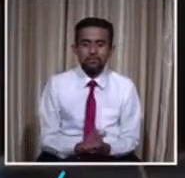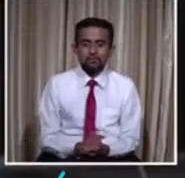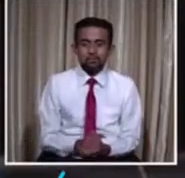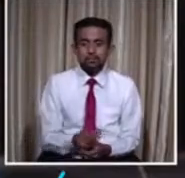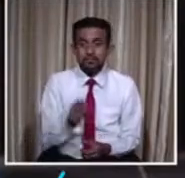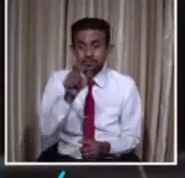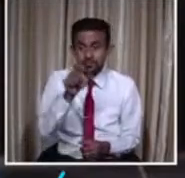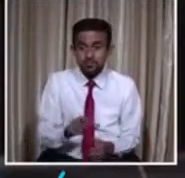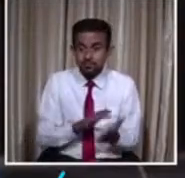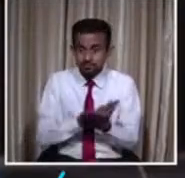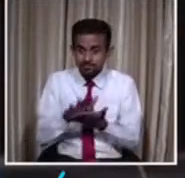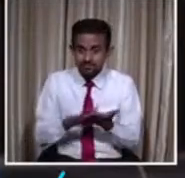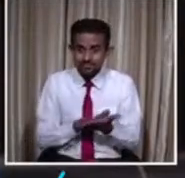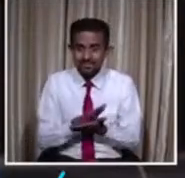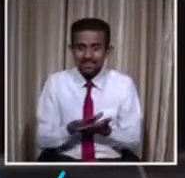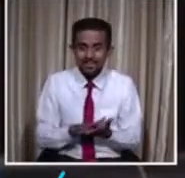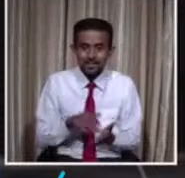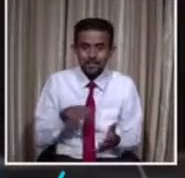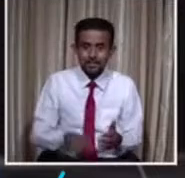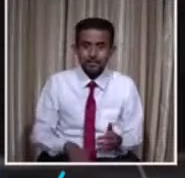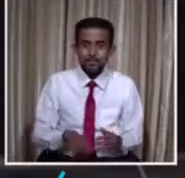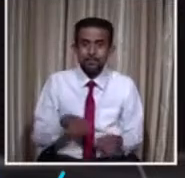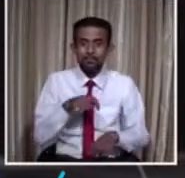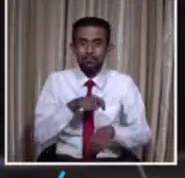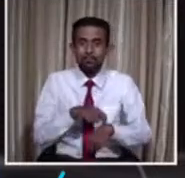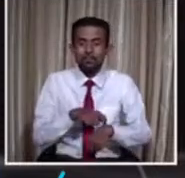Ini sa ita me pahedili. Metana me